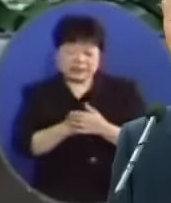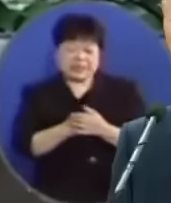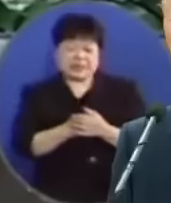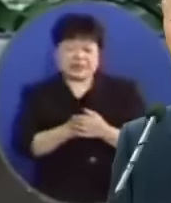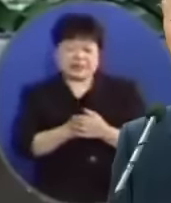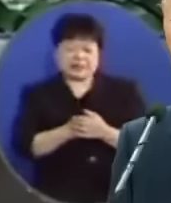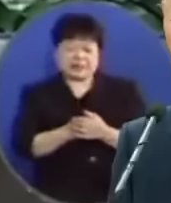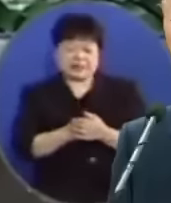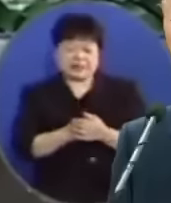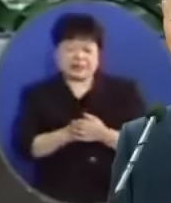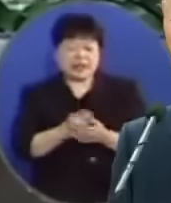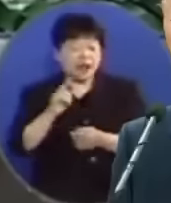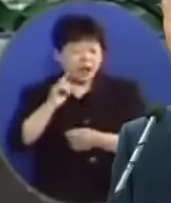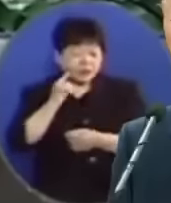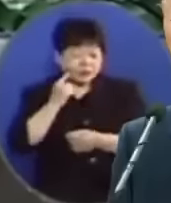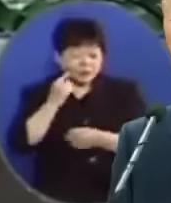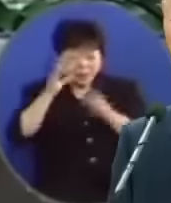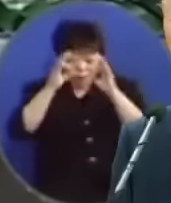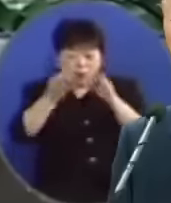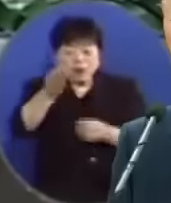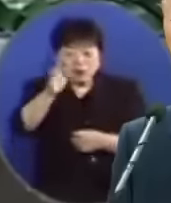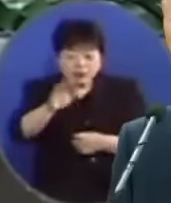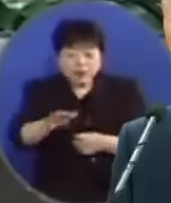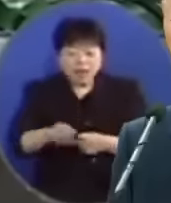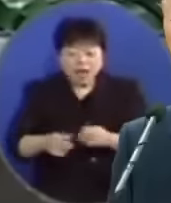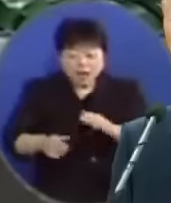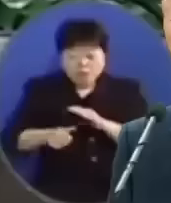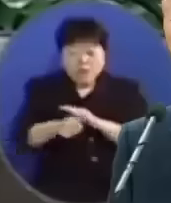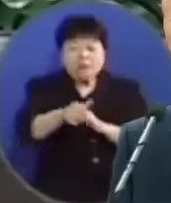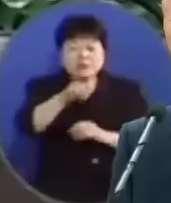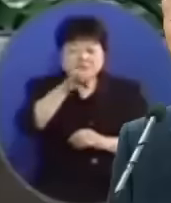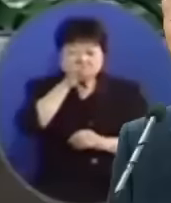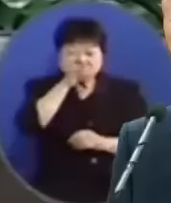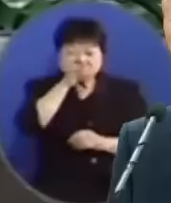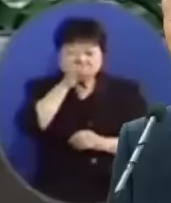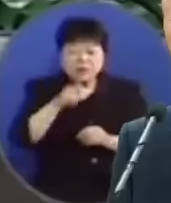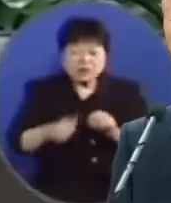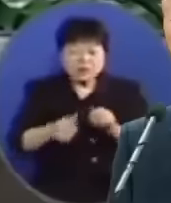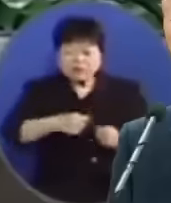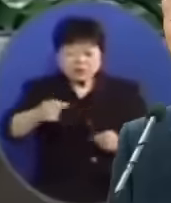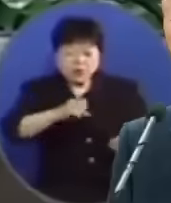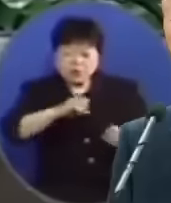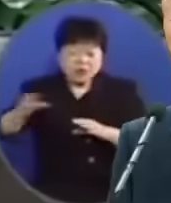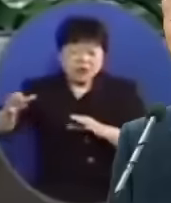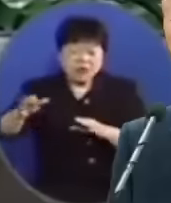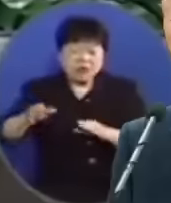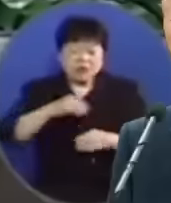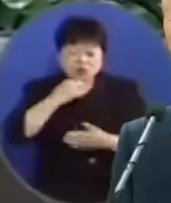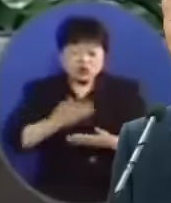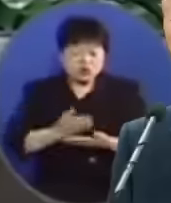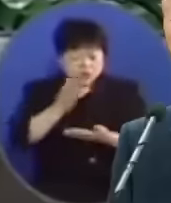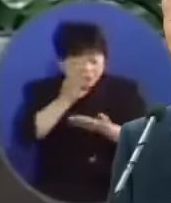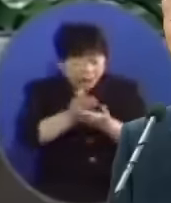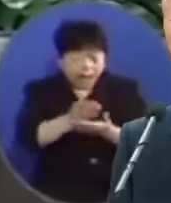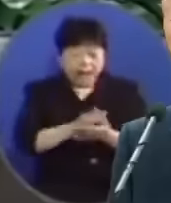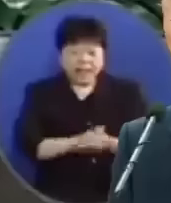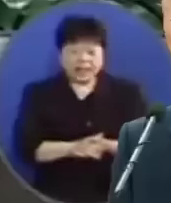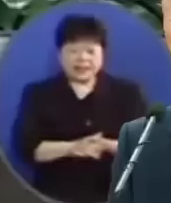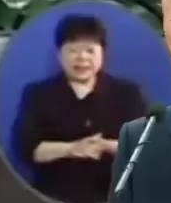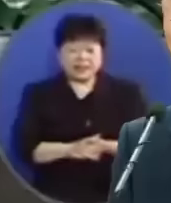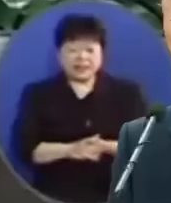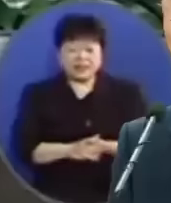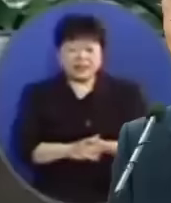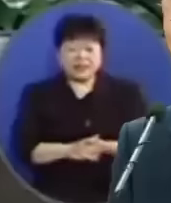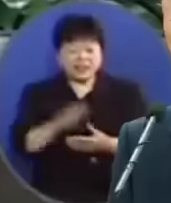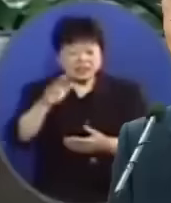그게는 아주 아름답게 보이지만은 뱀이 들어있다는 것입니다. 뱀을 집어내라는 것입니다. 속아 넘어가지 말라는 것입니다.